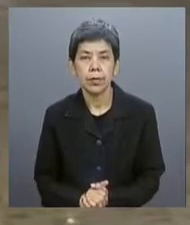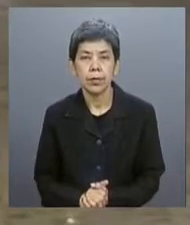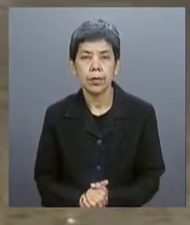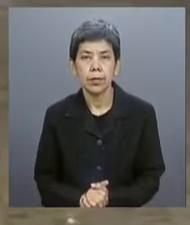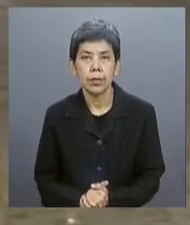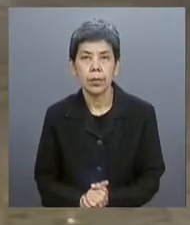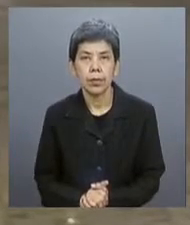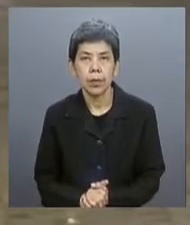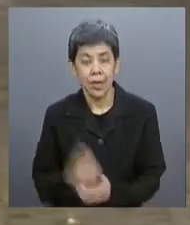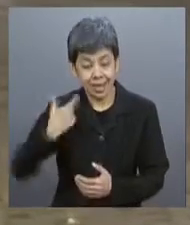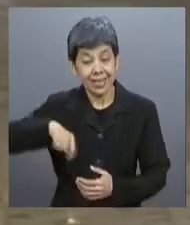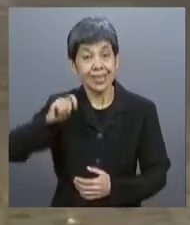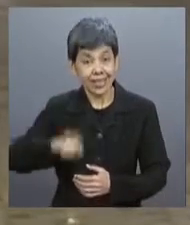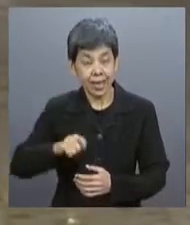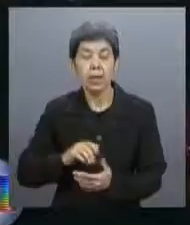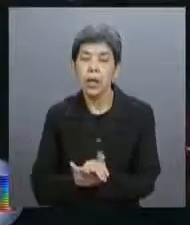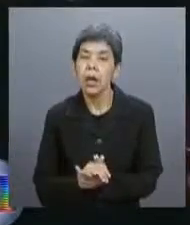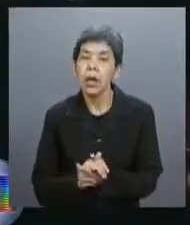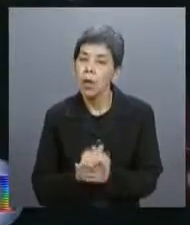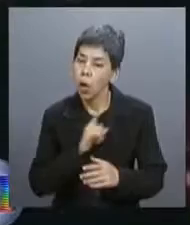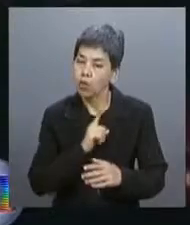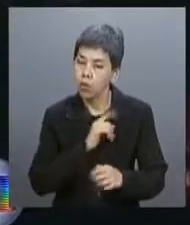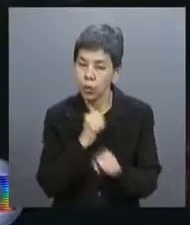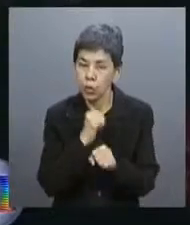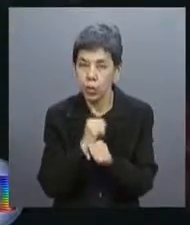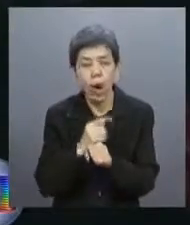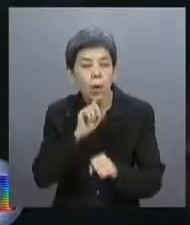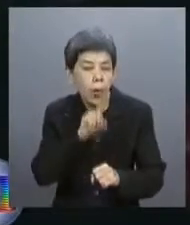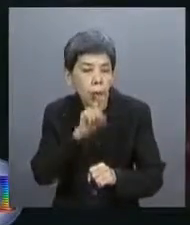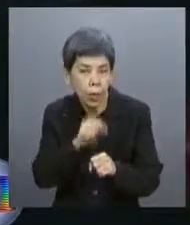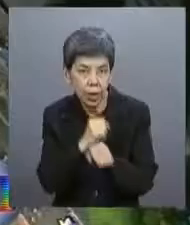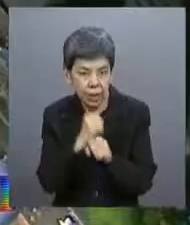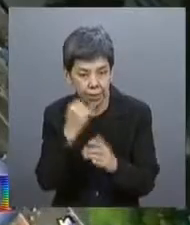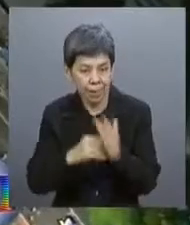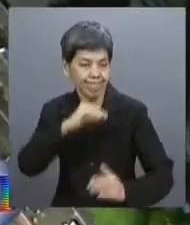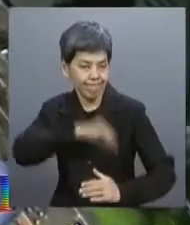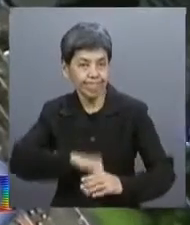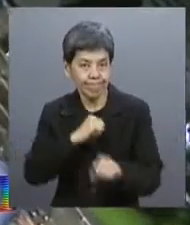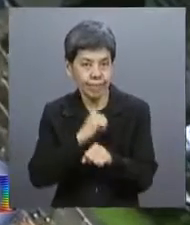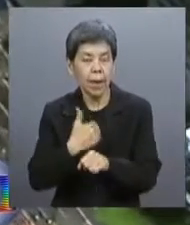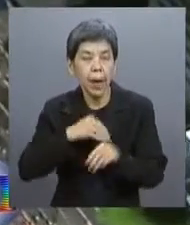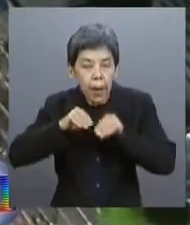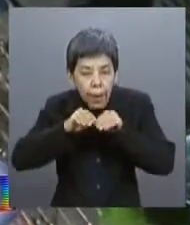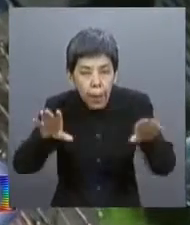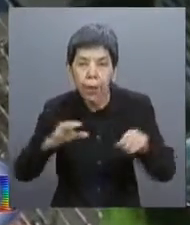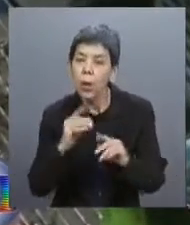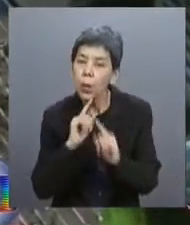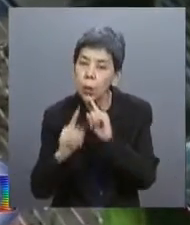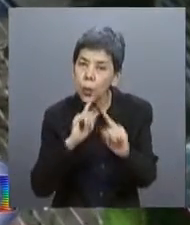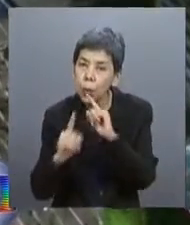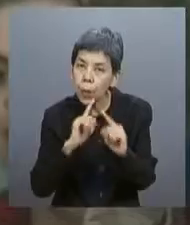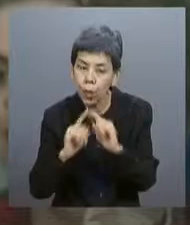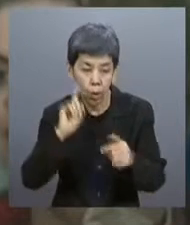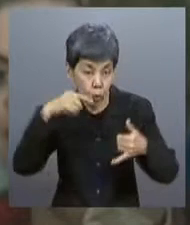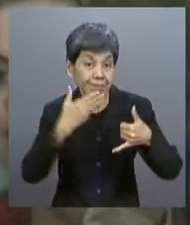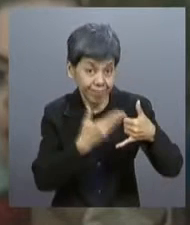ด้านผู้พิพากษาเซอร์จิโอโมโรผู้รับผิดชอบกระบวนการสอบสวนกรณีทุจริตได้เผยแพร่เทปเสียงการสนทนาระหว่างนาง